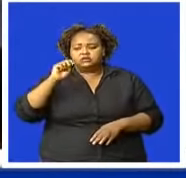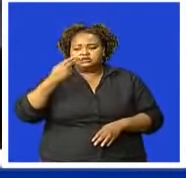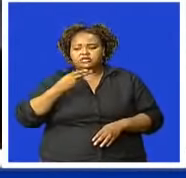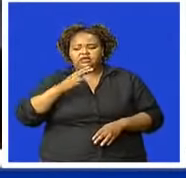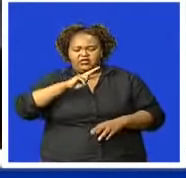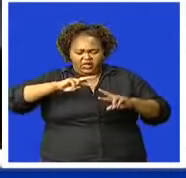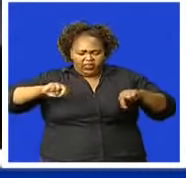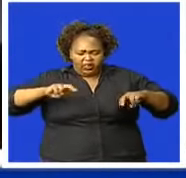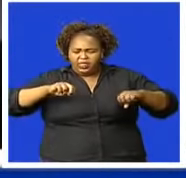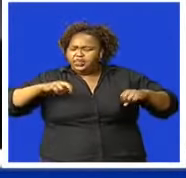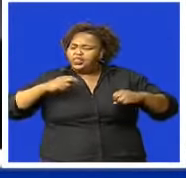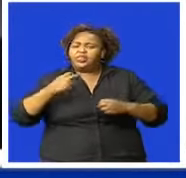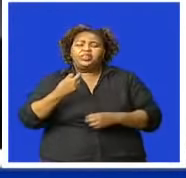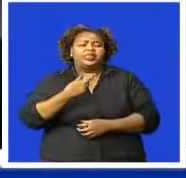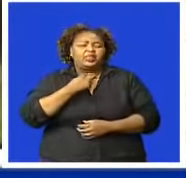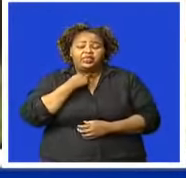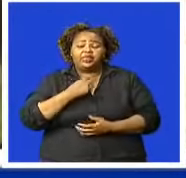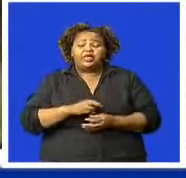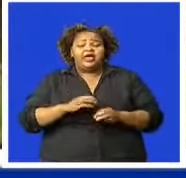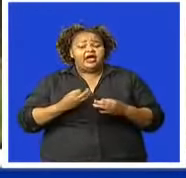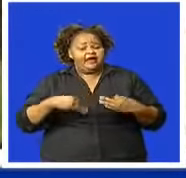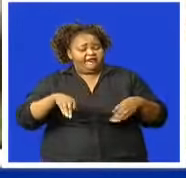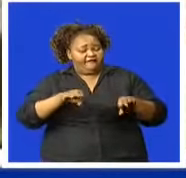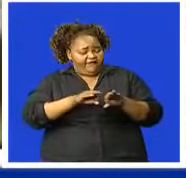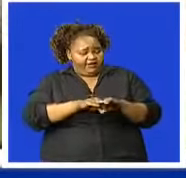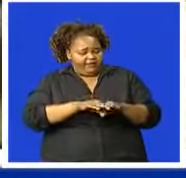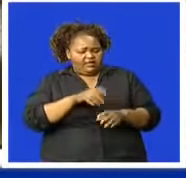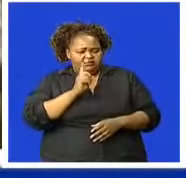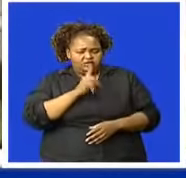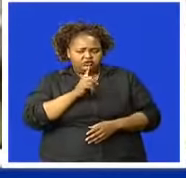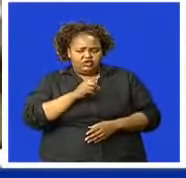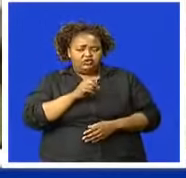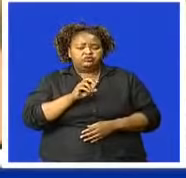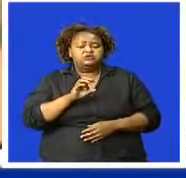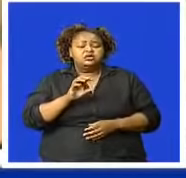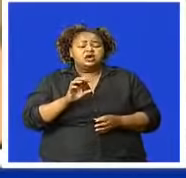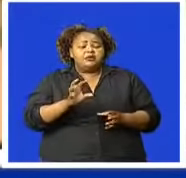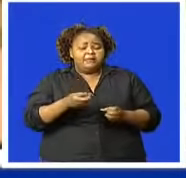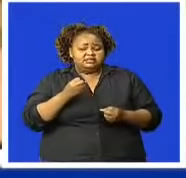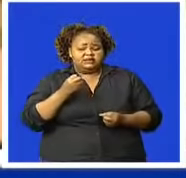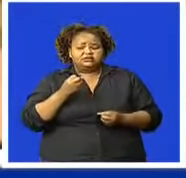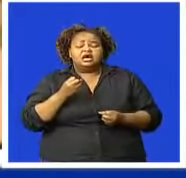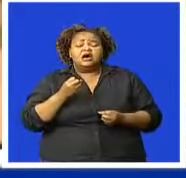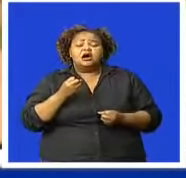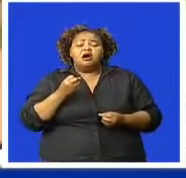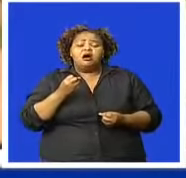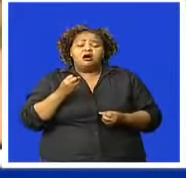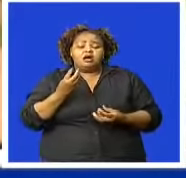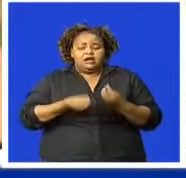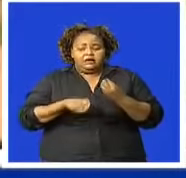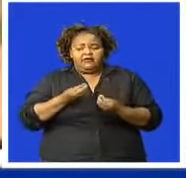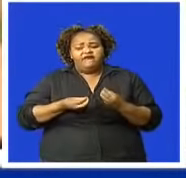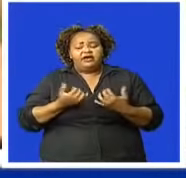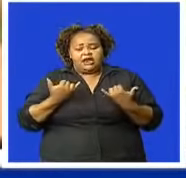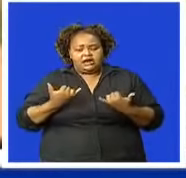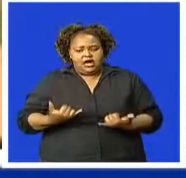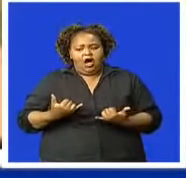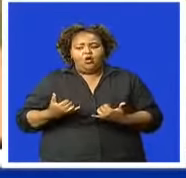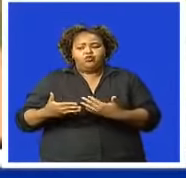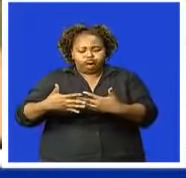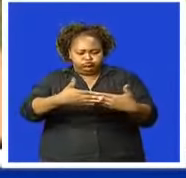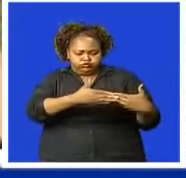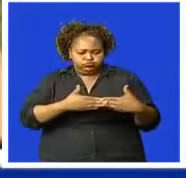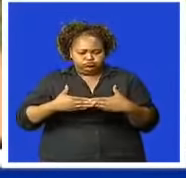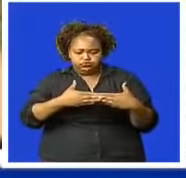nesandi kulahlekeni kwalabantwana seligadwa maphoyisa eTindzabente Eswatini TV kubika Fortune